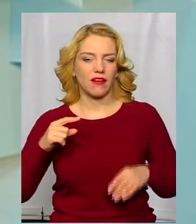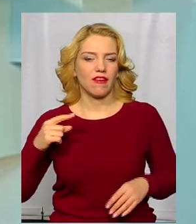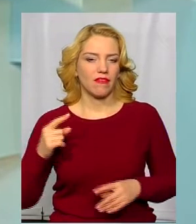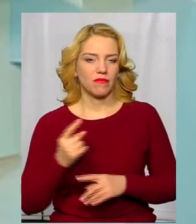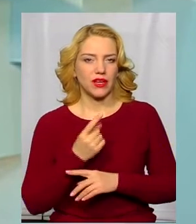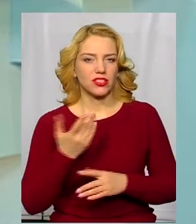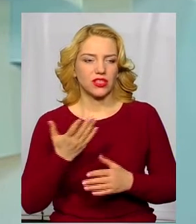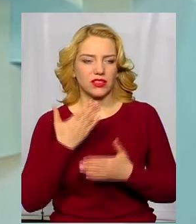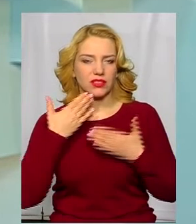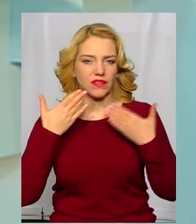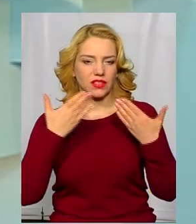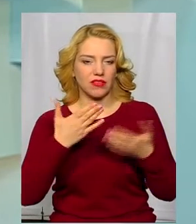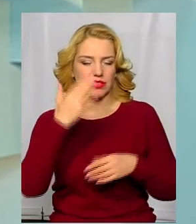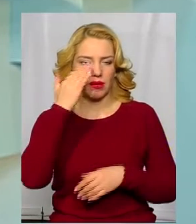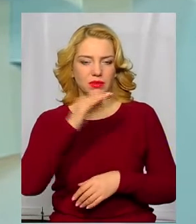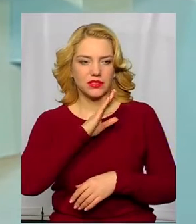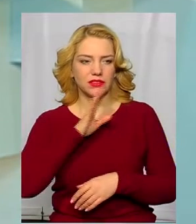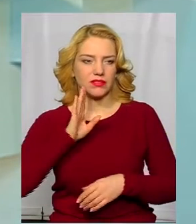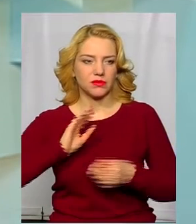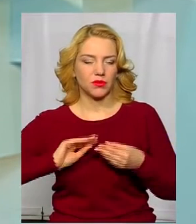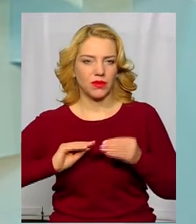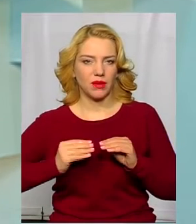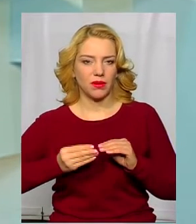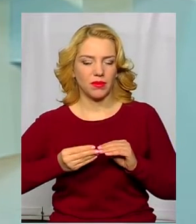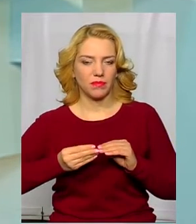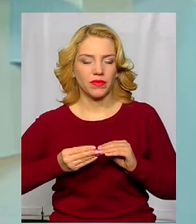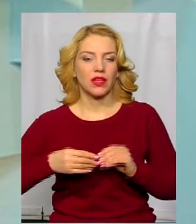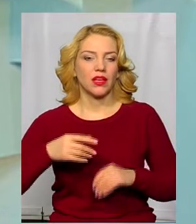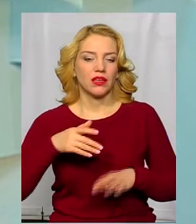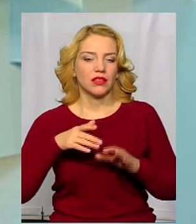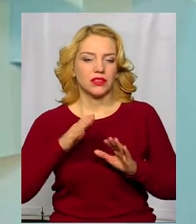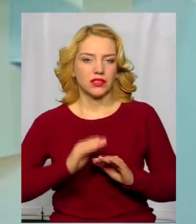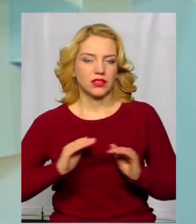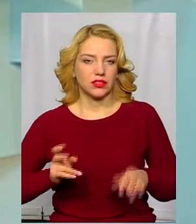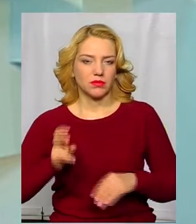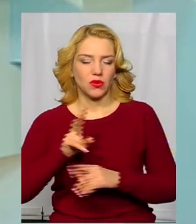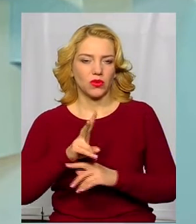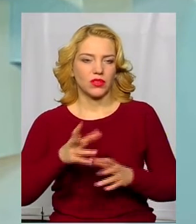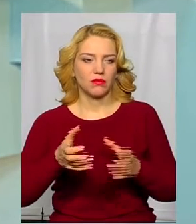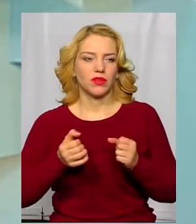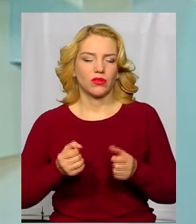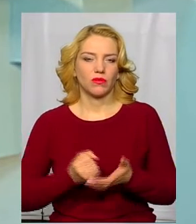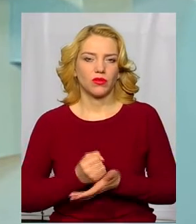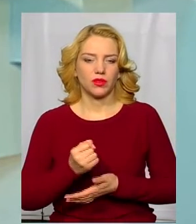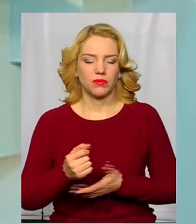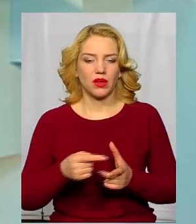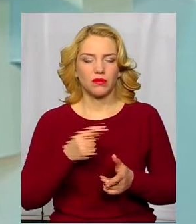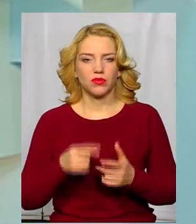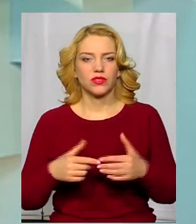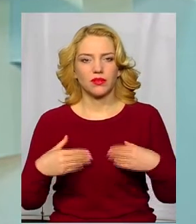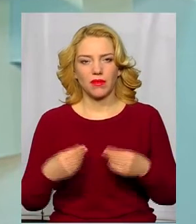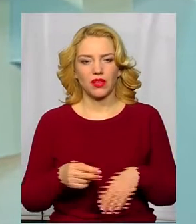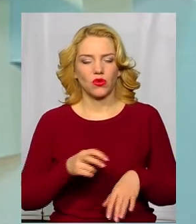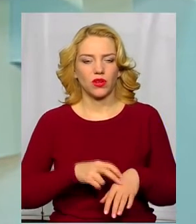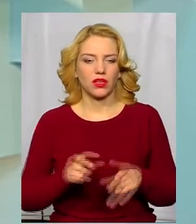вперше до яких звертаються батьки з проблемами. Дітки приходять на прийом по направленню або сімейного